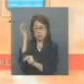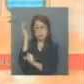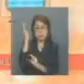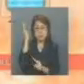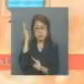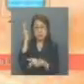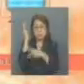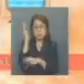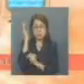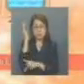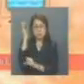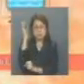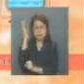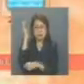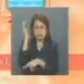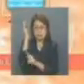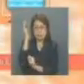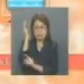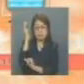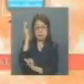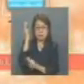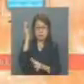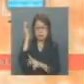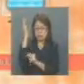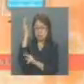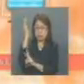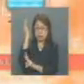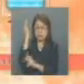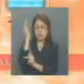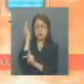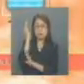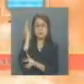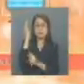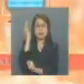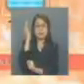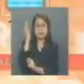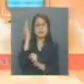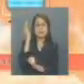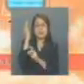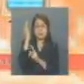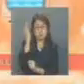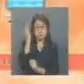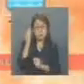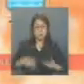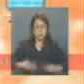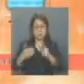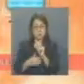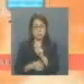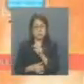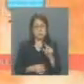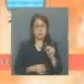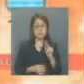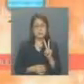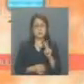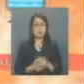ทลุงสงขลาปัตตานียะลานราธิวาสกระบี่ตรังและสตูลอุณหภูมิระหว่าง 21-32 องศาเซลเซีย